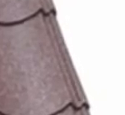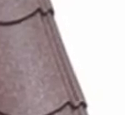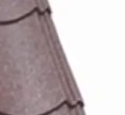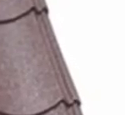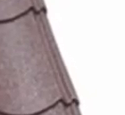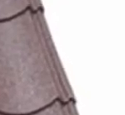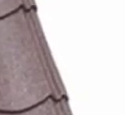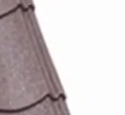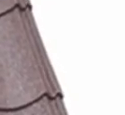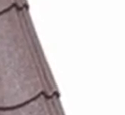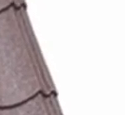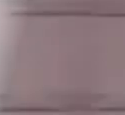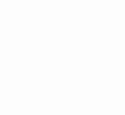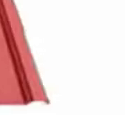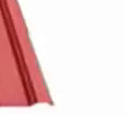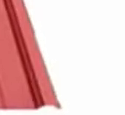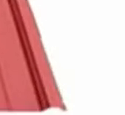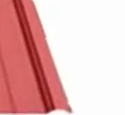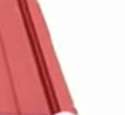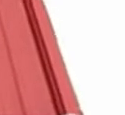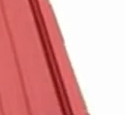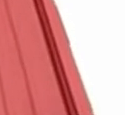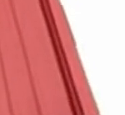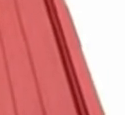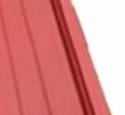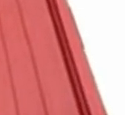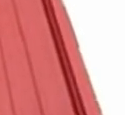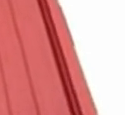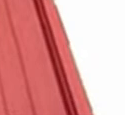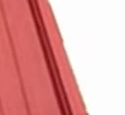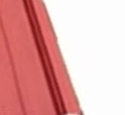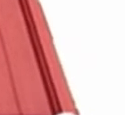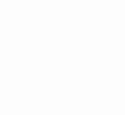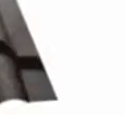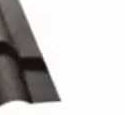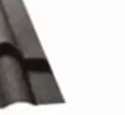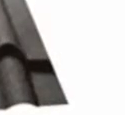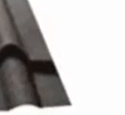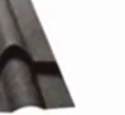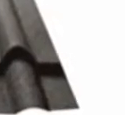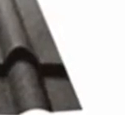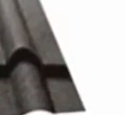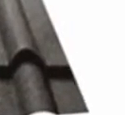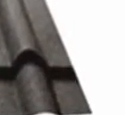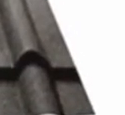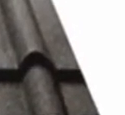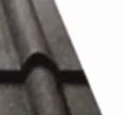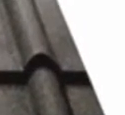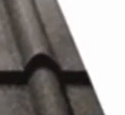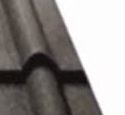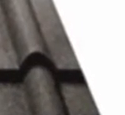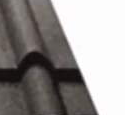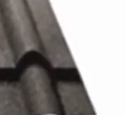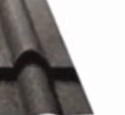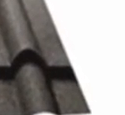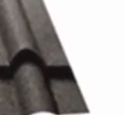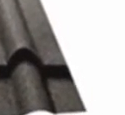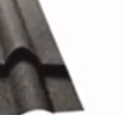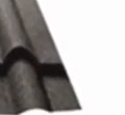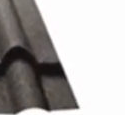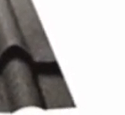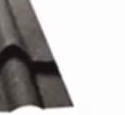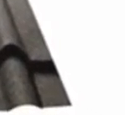mabati tabrit tile, jami tile, roman jami tile, box jami tile, jamania tile na hoyutu na espana tile